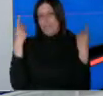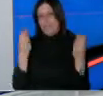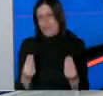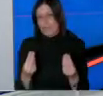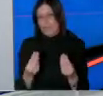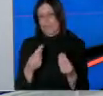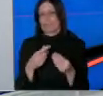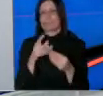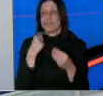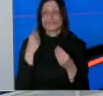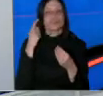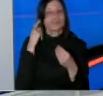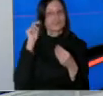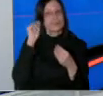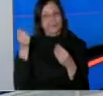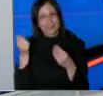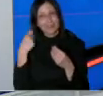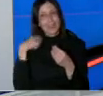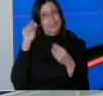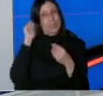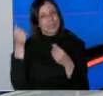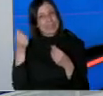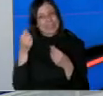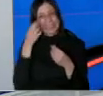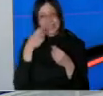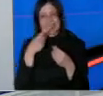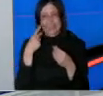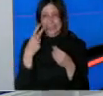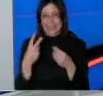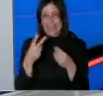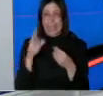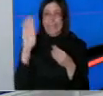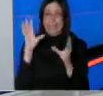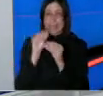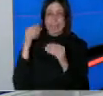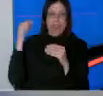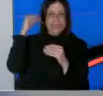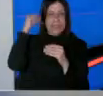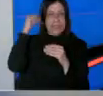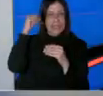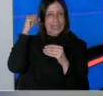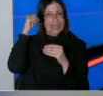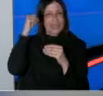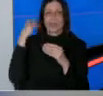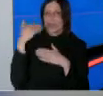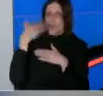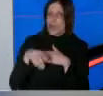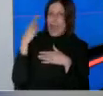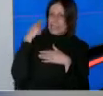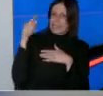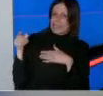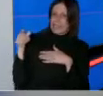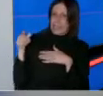של דאנט טראמפ. הנה עכשיו, רונן אמר עכשיו, הנה, אני מוציא את האוזניה, מוציא את האוזניה. שימו, שימו, נראה את נתניהו האוזניה. שיפסיקו להזין לך